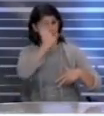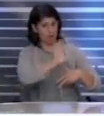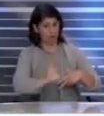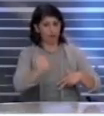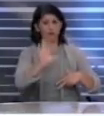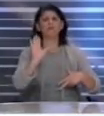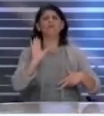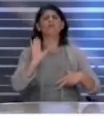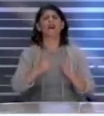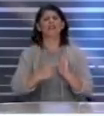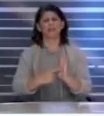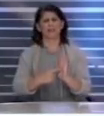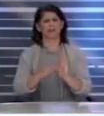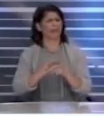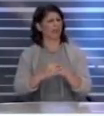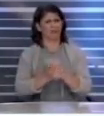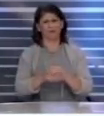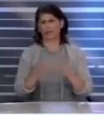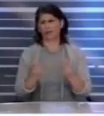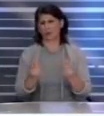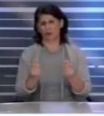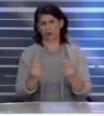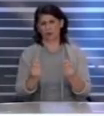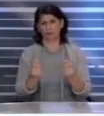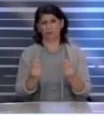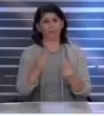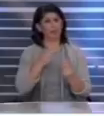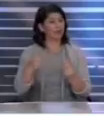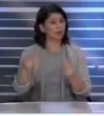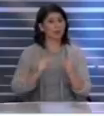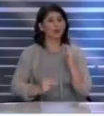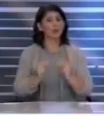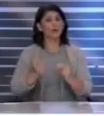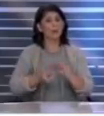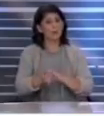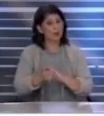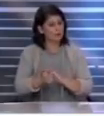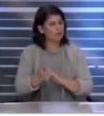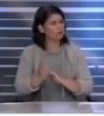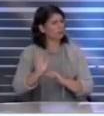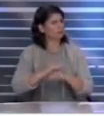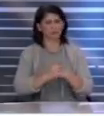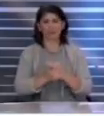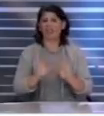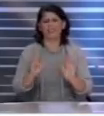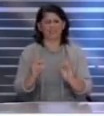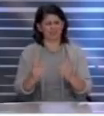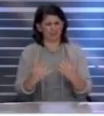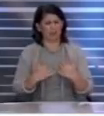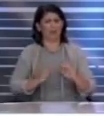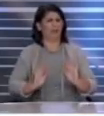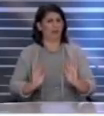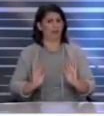δεν δείχνουν να νοιάζονται και ιδιαίτερα για το πρόβλημα των προσφυγών, νιώθουν ότι δεν τους επηρεάζει. Κι